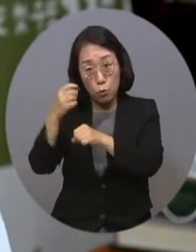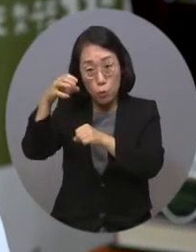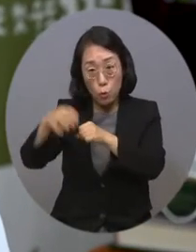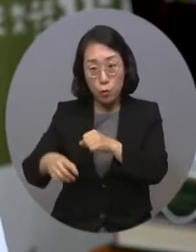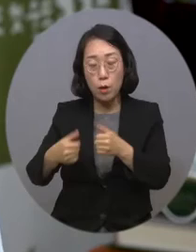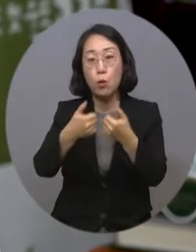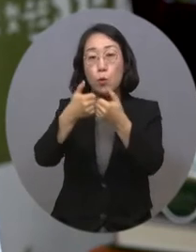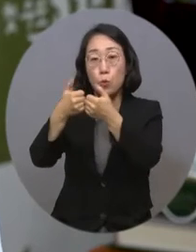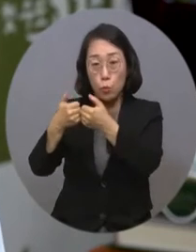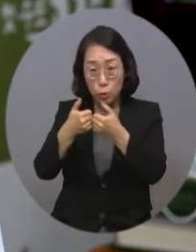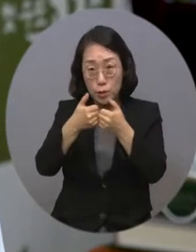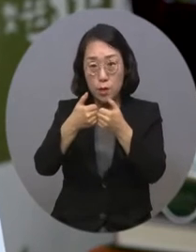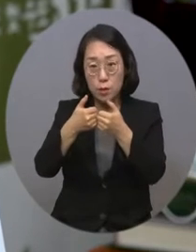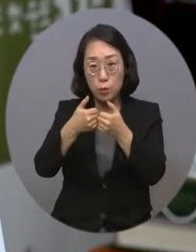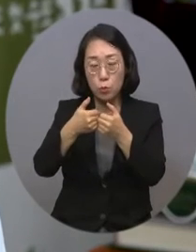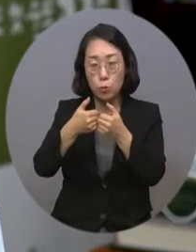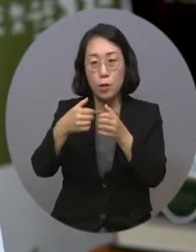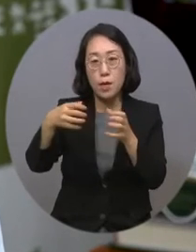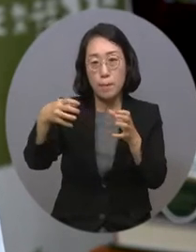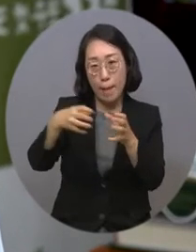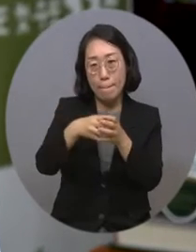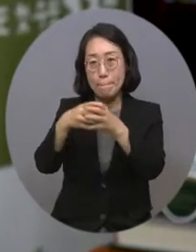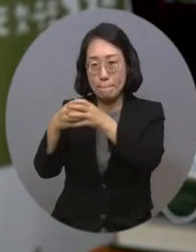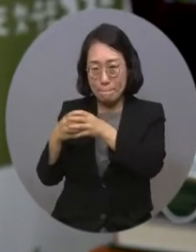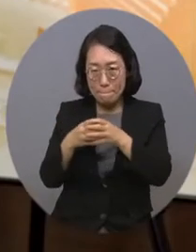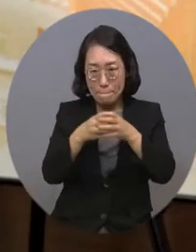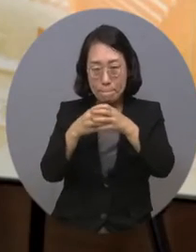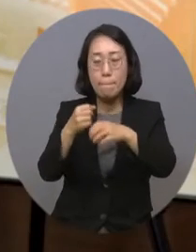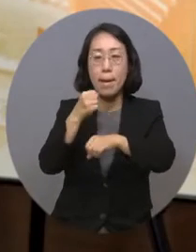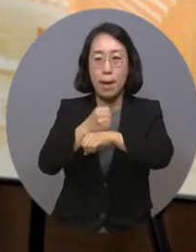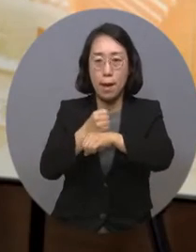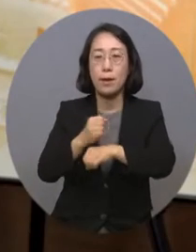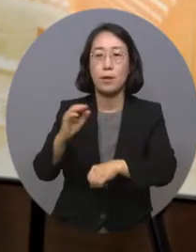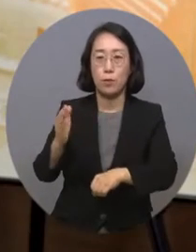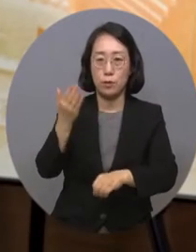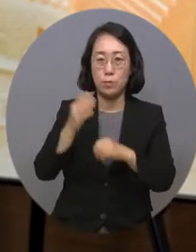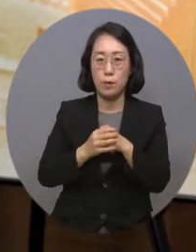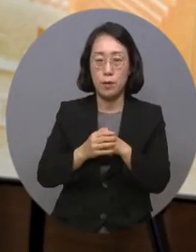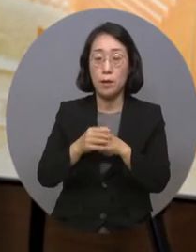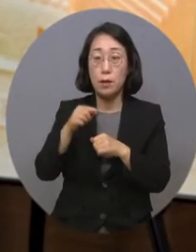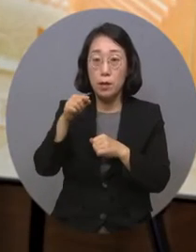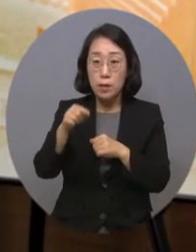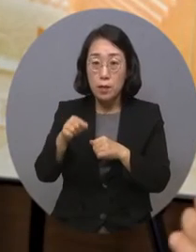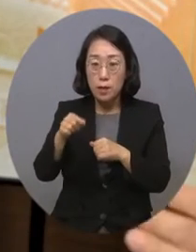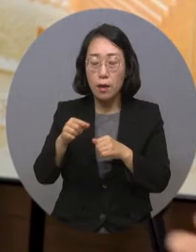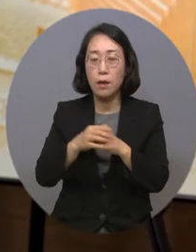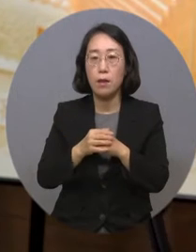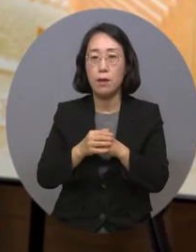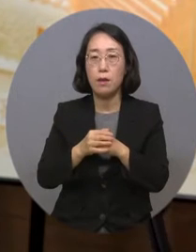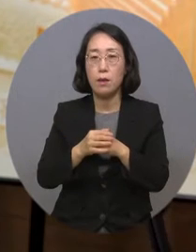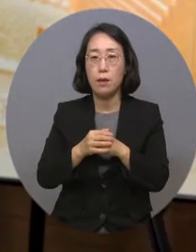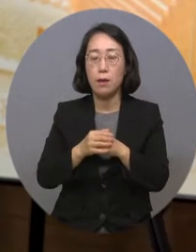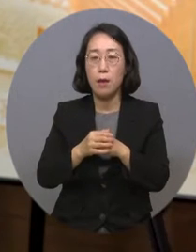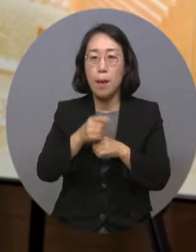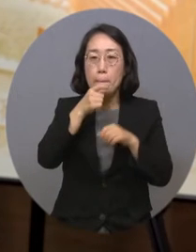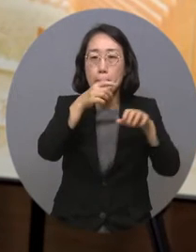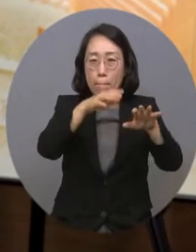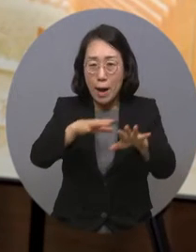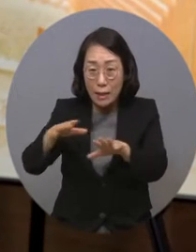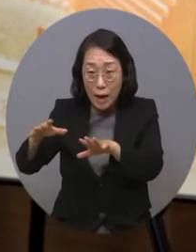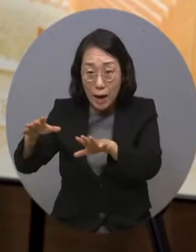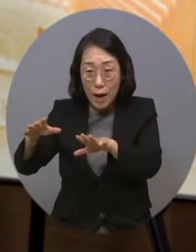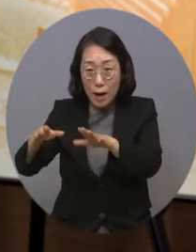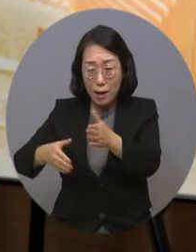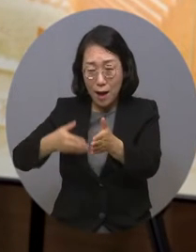각 기관이 협력해서 이제 해냈습니다. 그리고 네. 이게 이제 서해안 전체와 남해안까지 가는 국도에